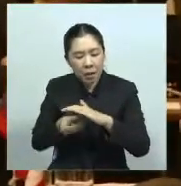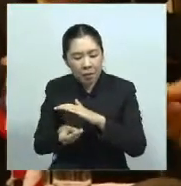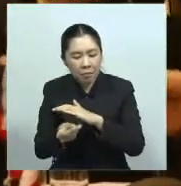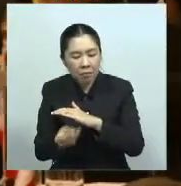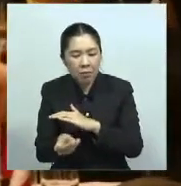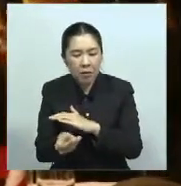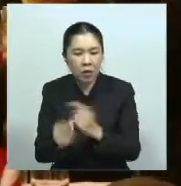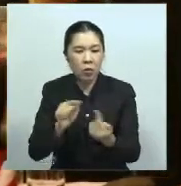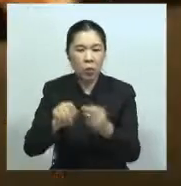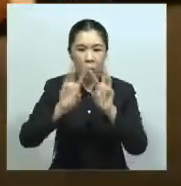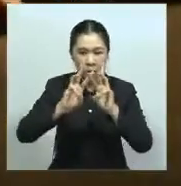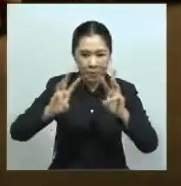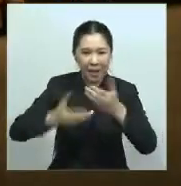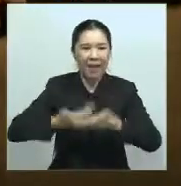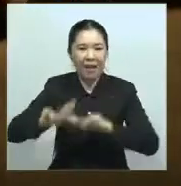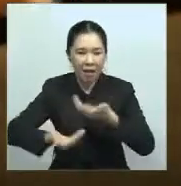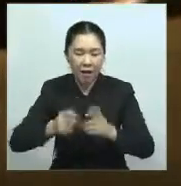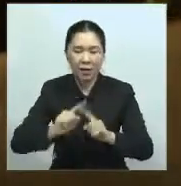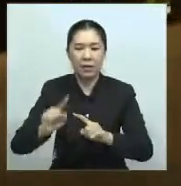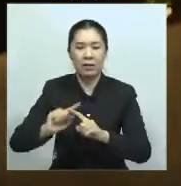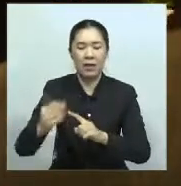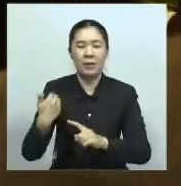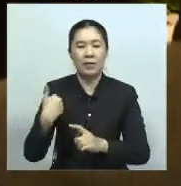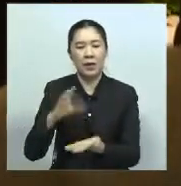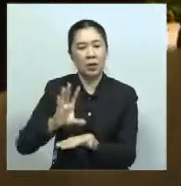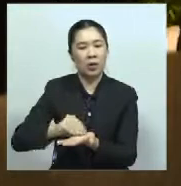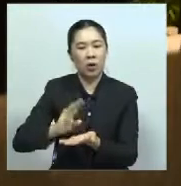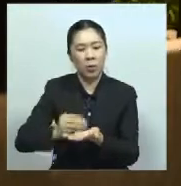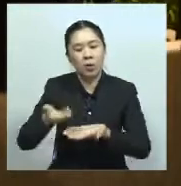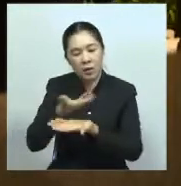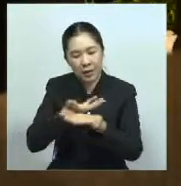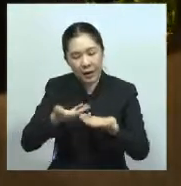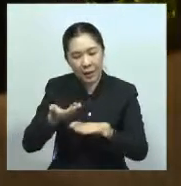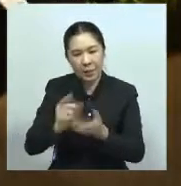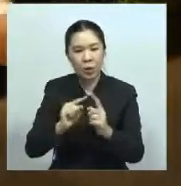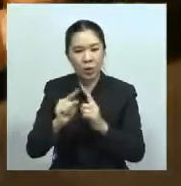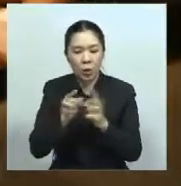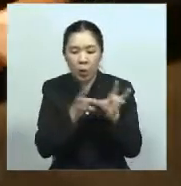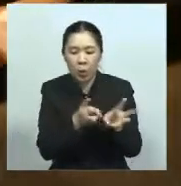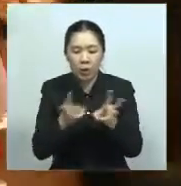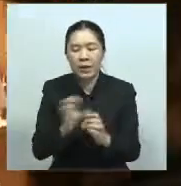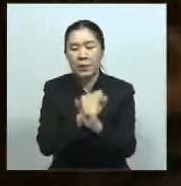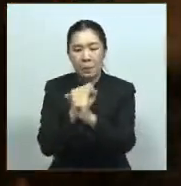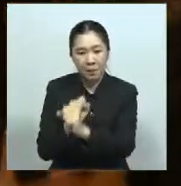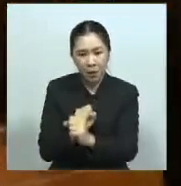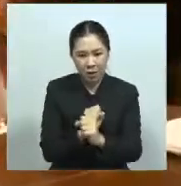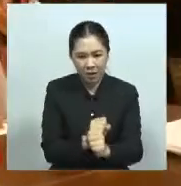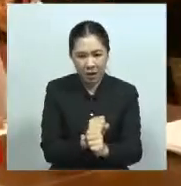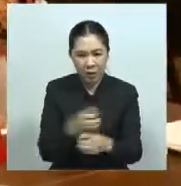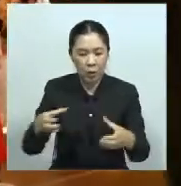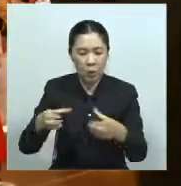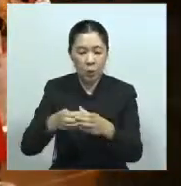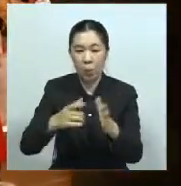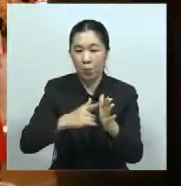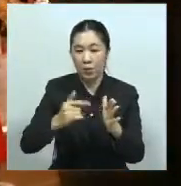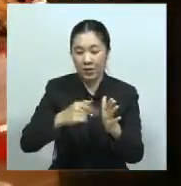ทางโซเชียลดังนั้นครับการประชุมครั้งนี้จะมีการแลกเปลี่ยนข้อมูลรวมทั้งหารือแนวทางในการป้องกันการนำกลุ่มยารัก